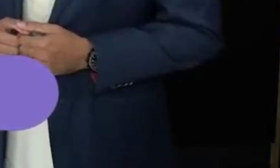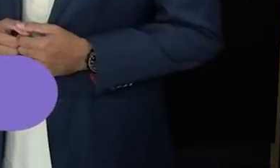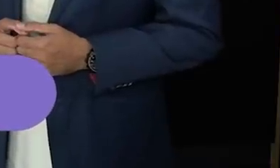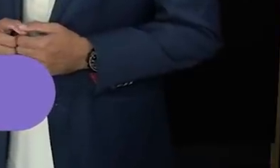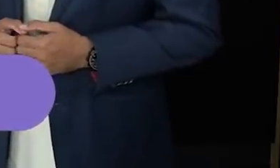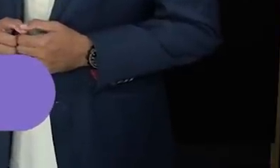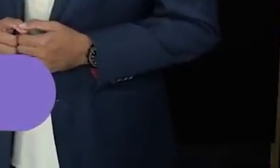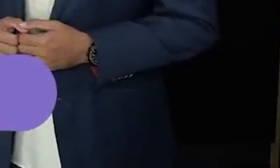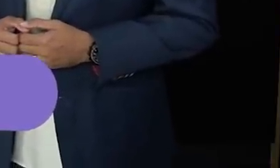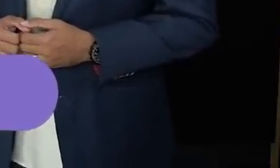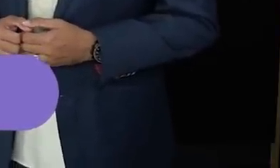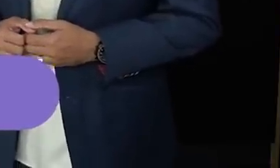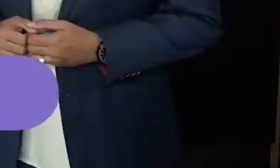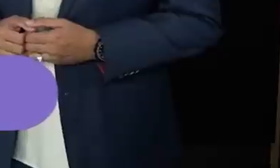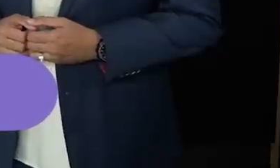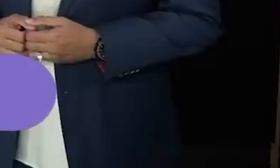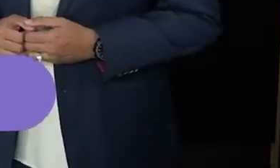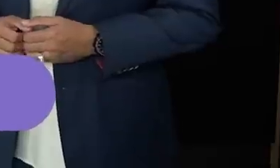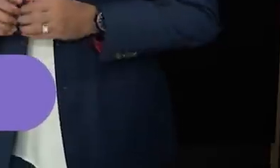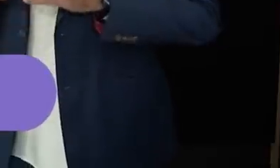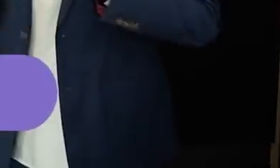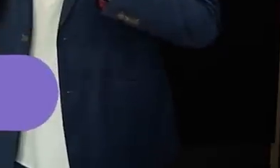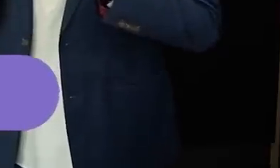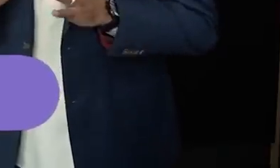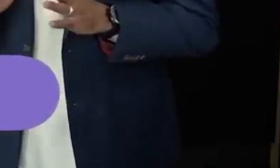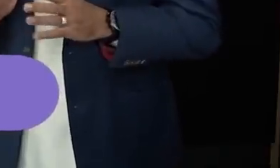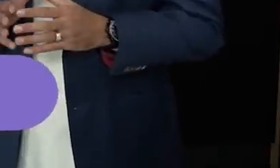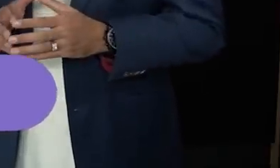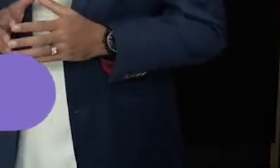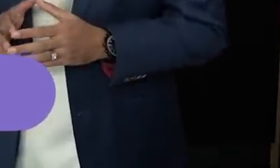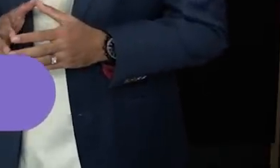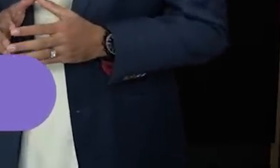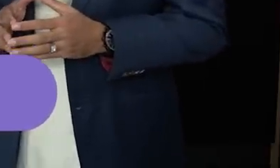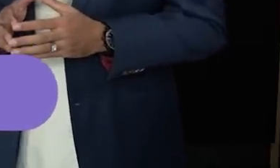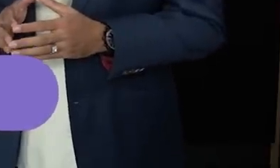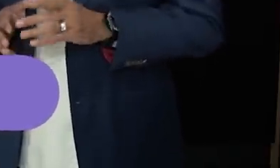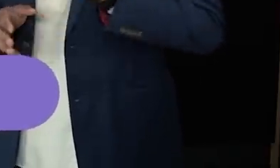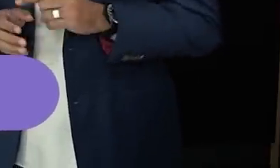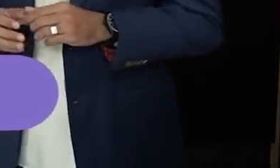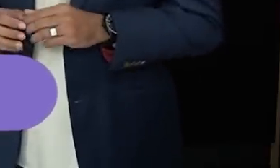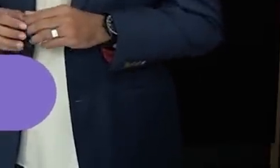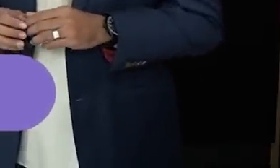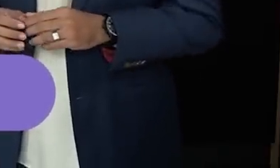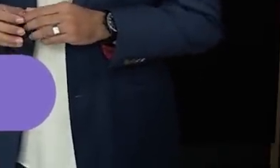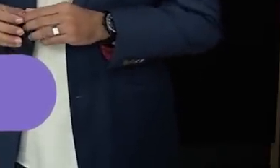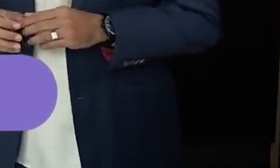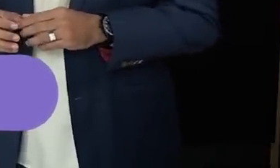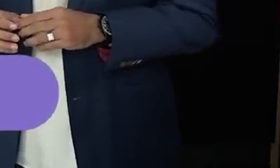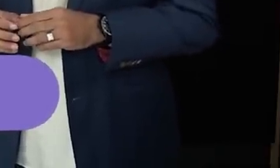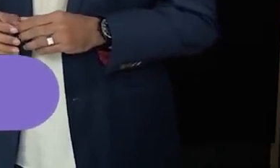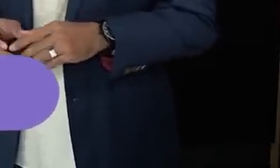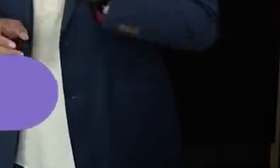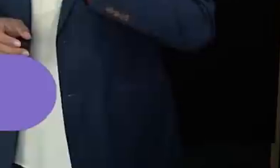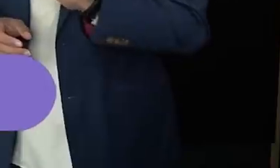kandungan Alquran dalam Alquran time setiap hari jam 12 setengah hari di sini 9 dan